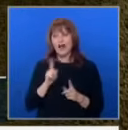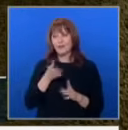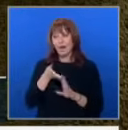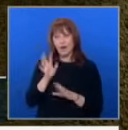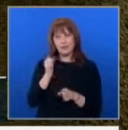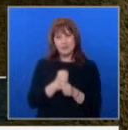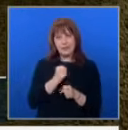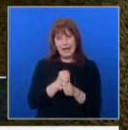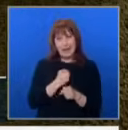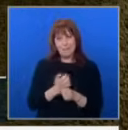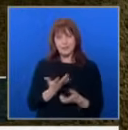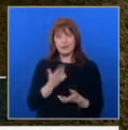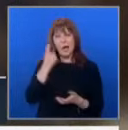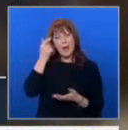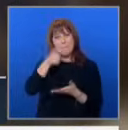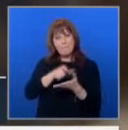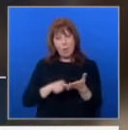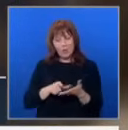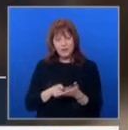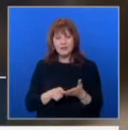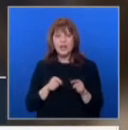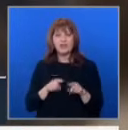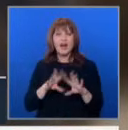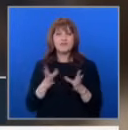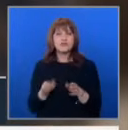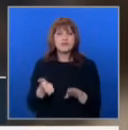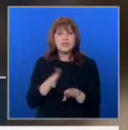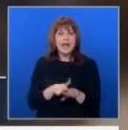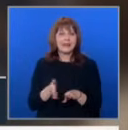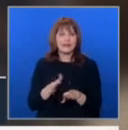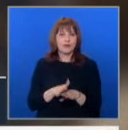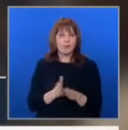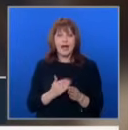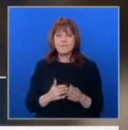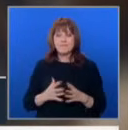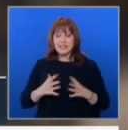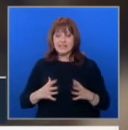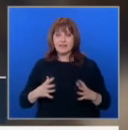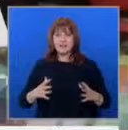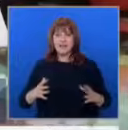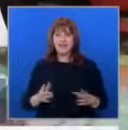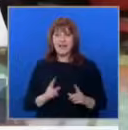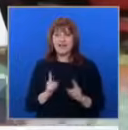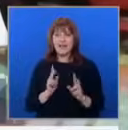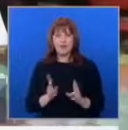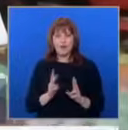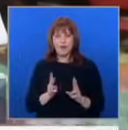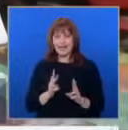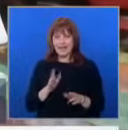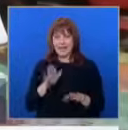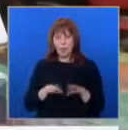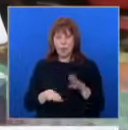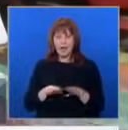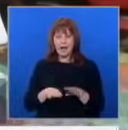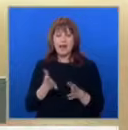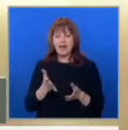работа, издадените болнични листове, всичко това, което се натрупва. Наднорменото тегло основно е заради лоши хранителни навици и